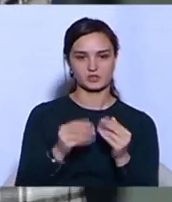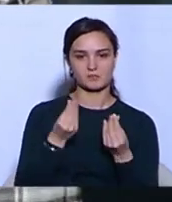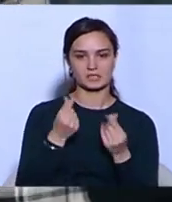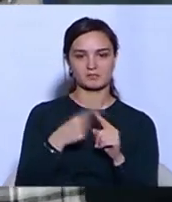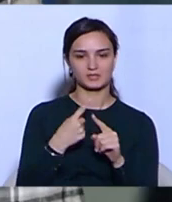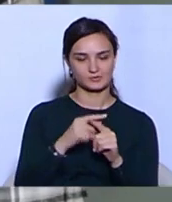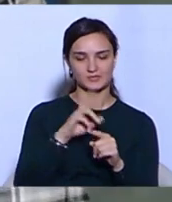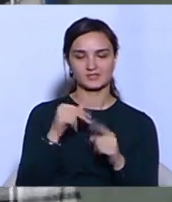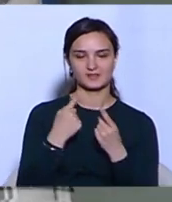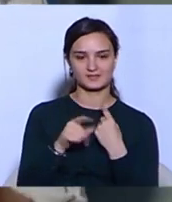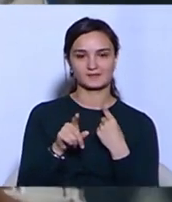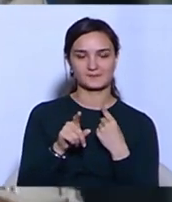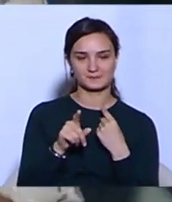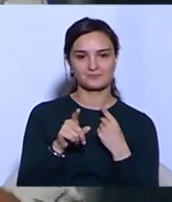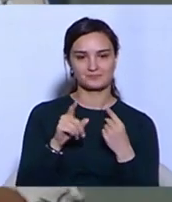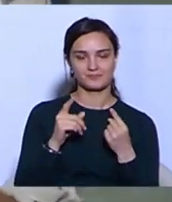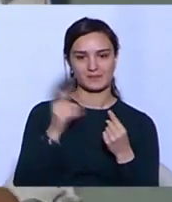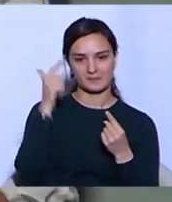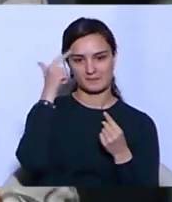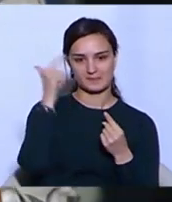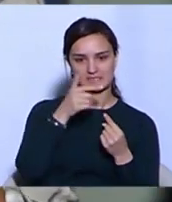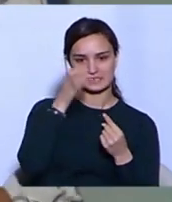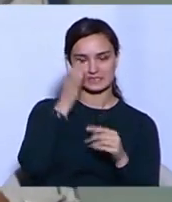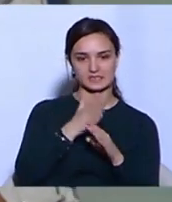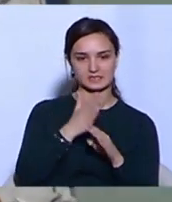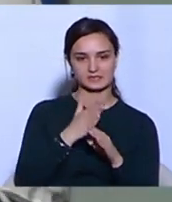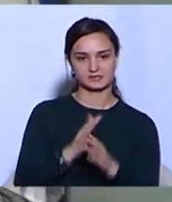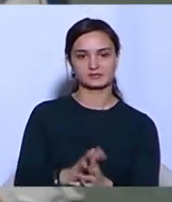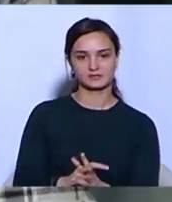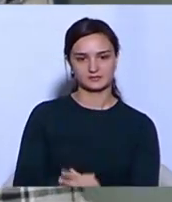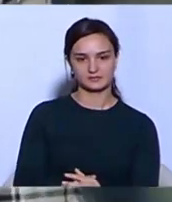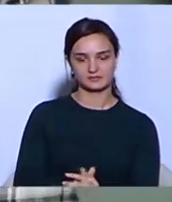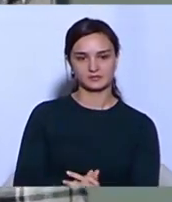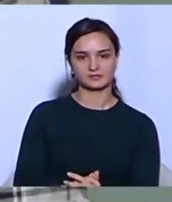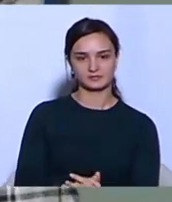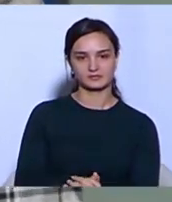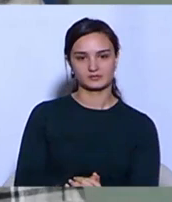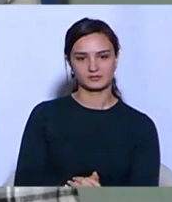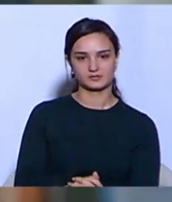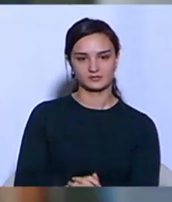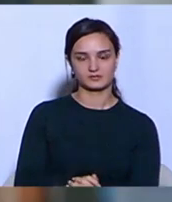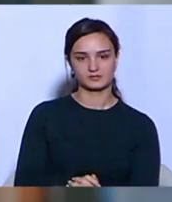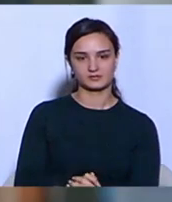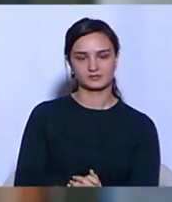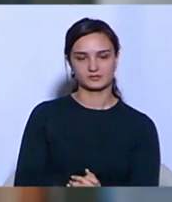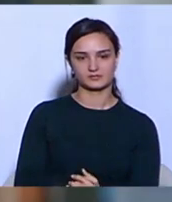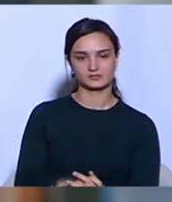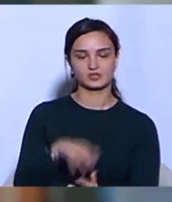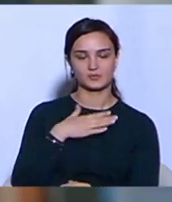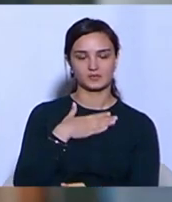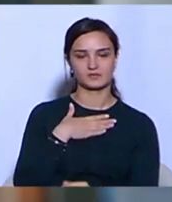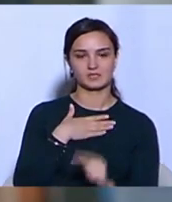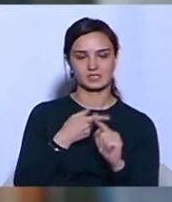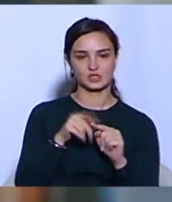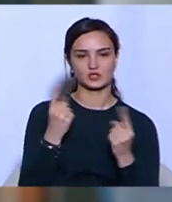მათემატიკოსი ან სრულიად სხვა დარგის მეცნიერი ხდება. Mathematical abilities like like above the level of a genius. ჩემთვის